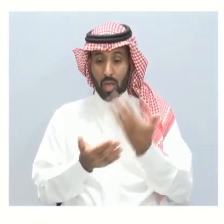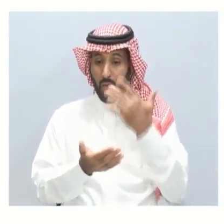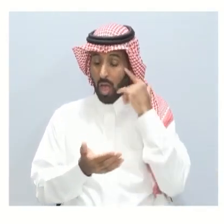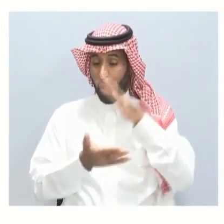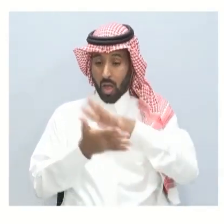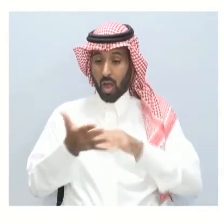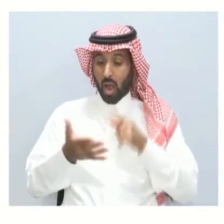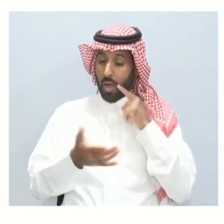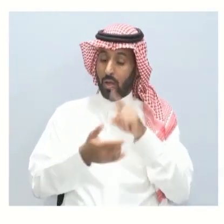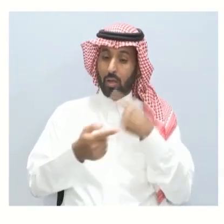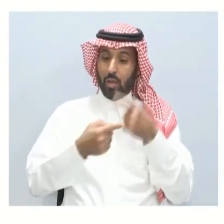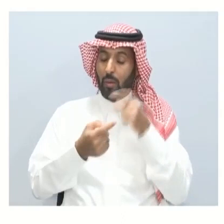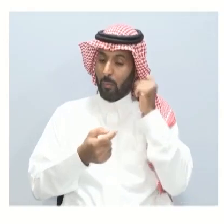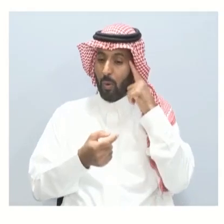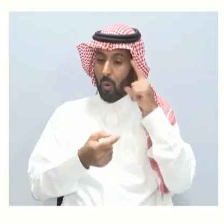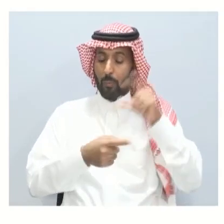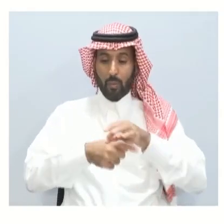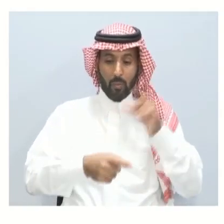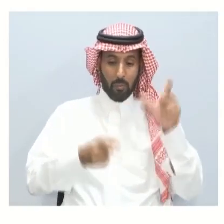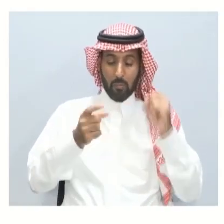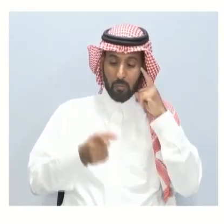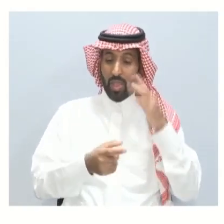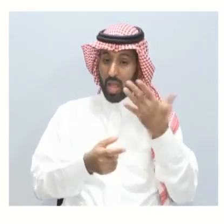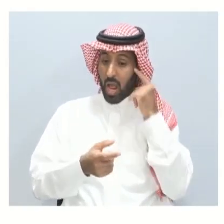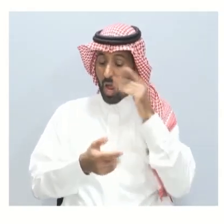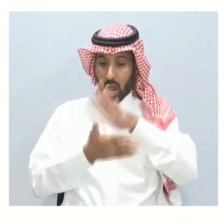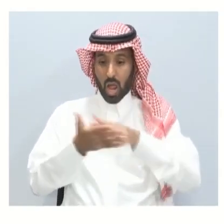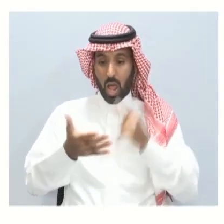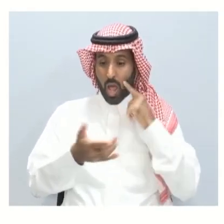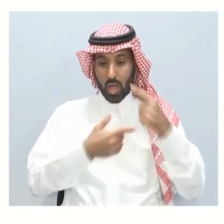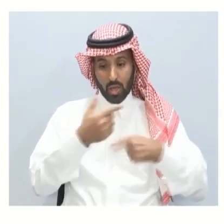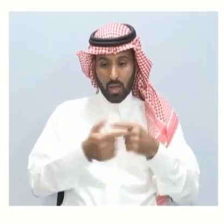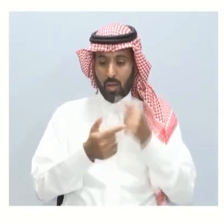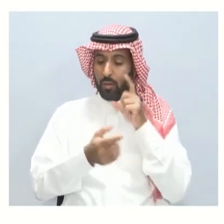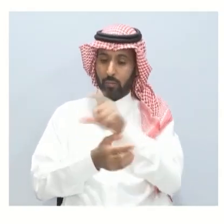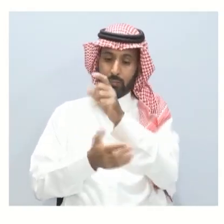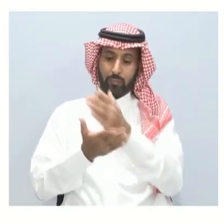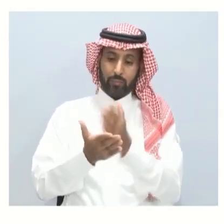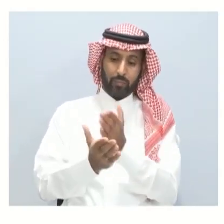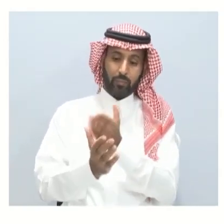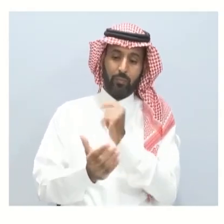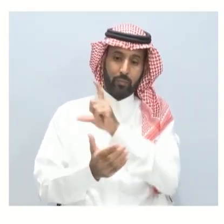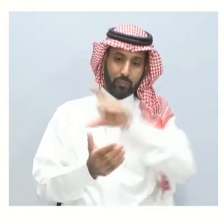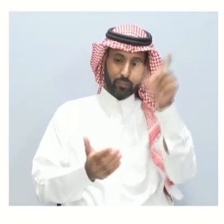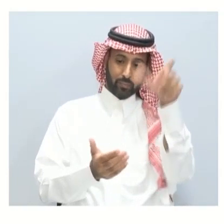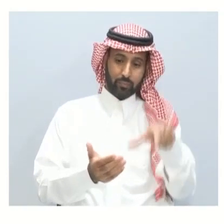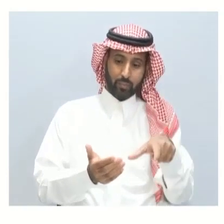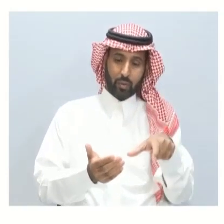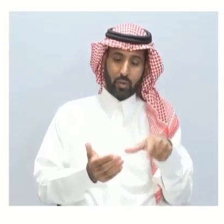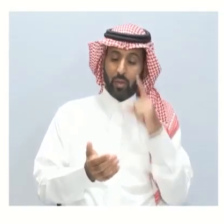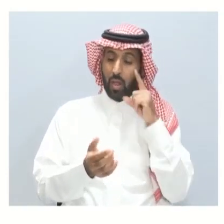تحدثنا عن مجموعه من العلماء ثم الجدول الدوري الحديث واقسام الجدول الدوري الحديث اليوم باذن الله